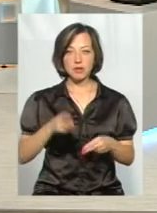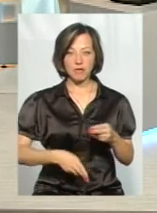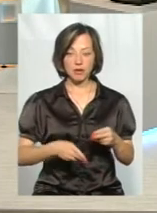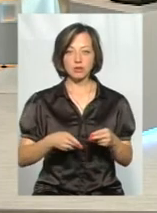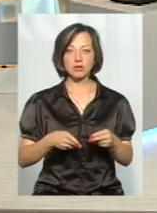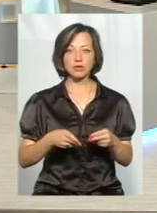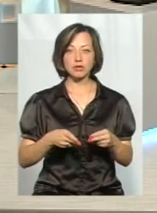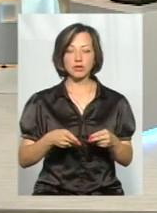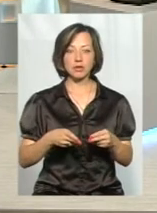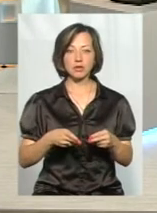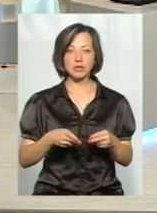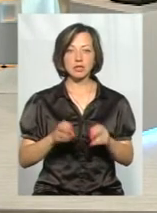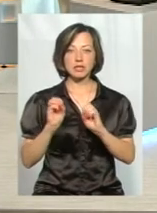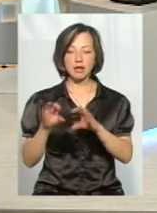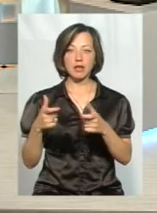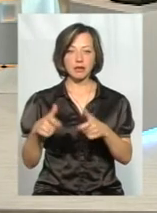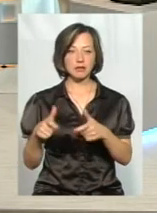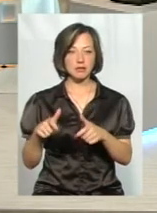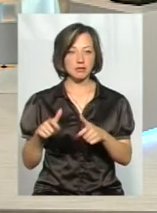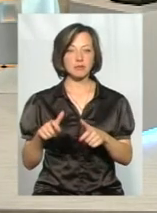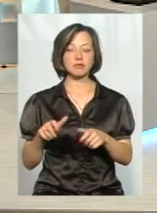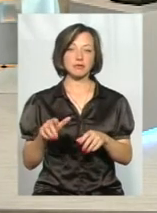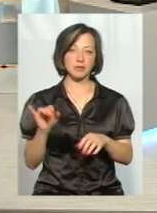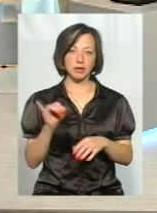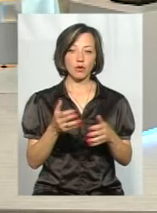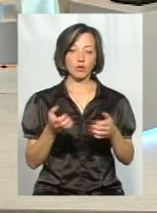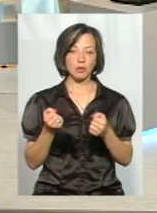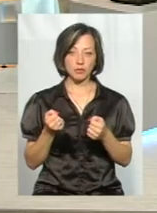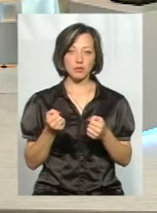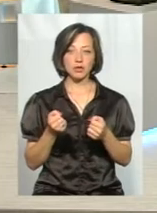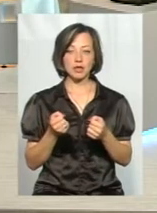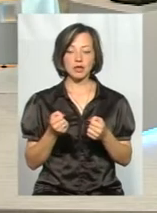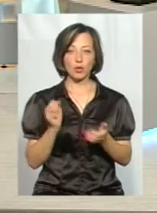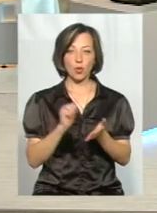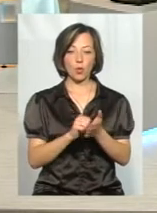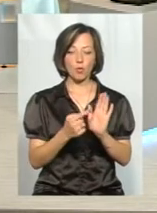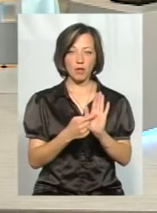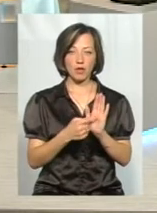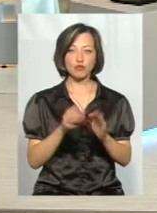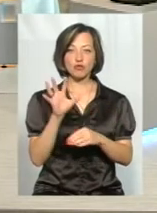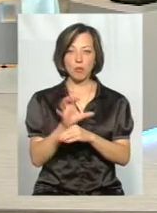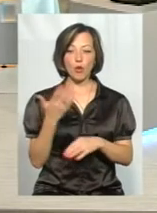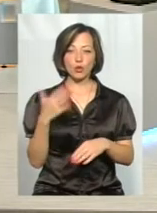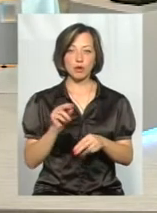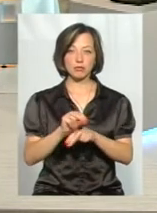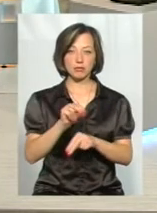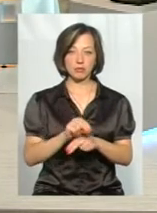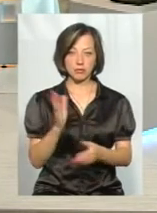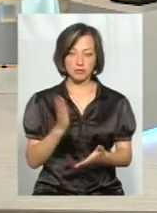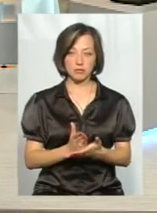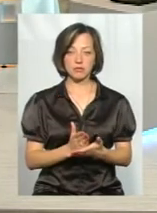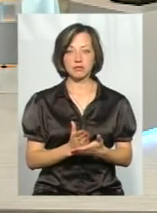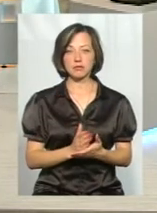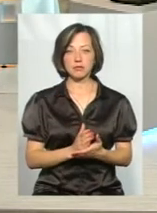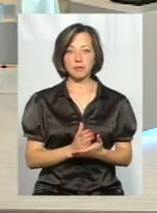вона йде на здачу, здає нормативи і отримує вже сертифікат, що собачка пройшла курс дресирування. Тобто там